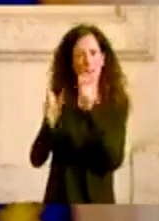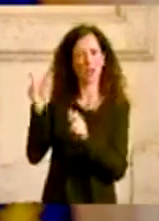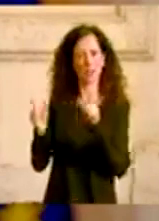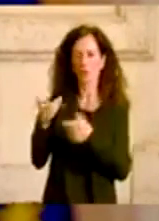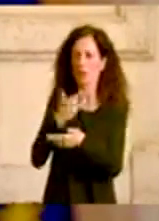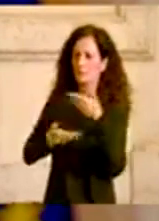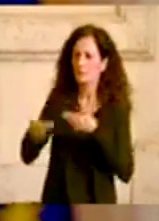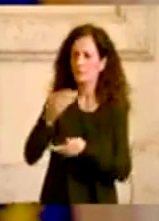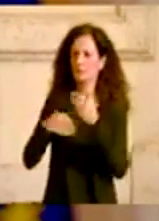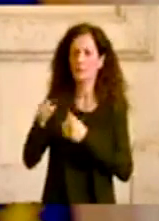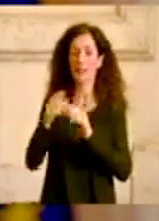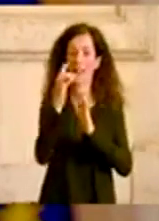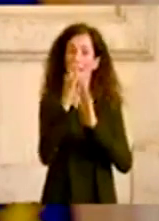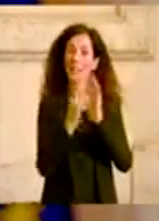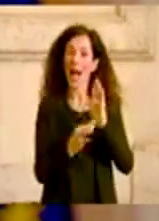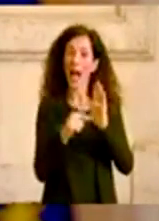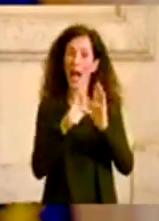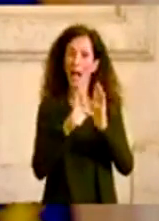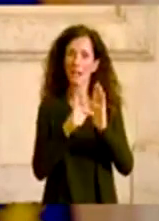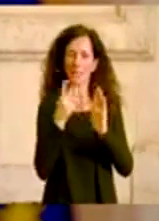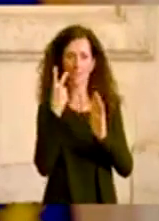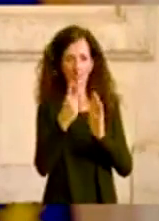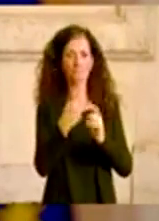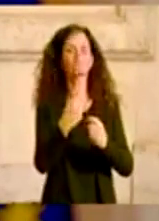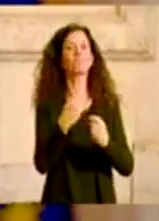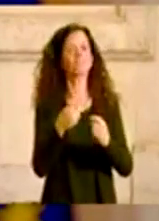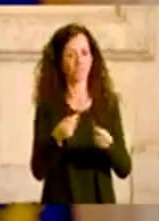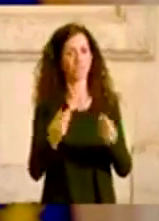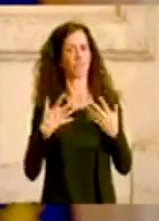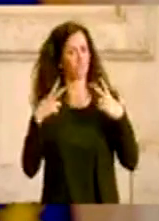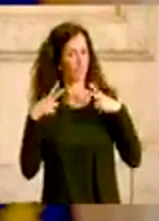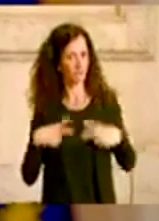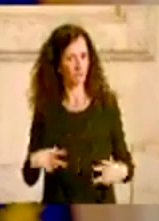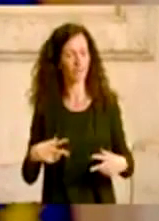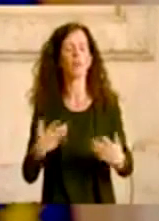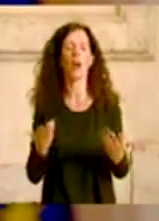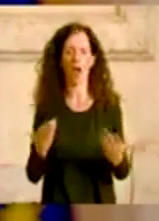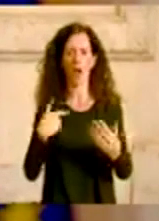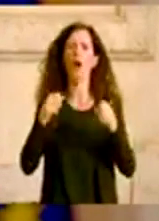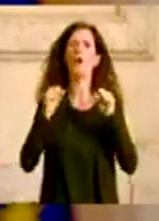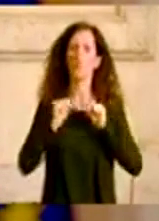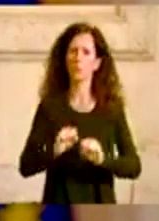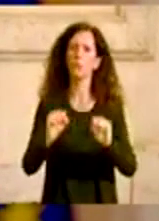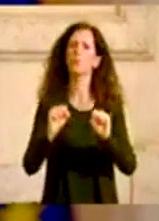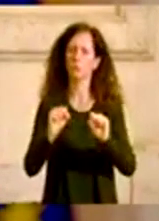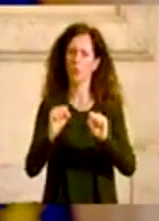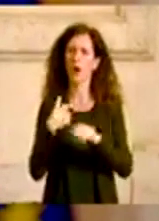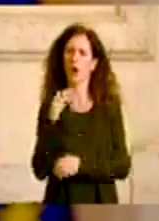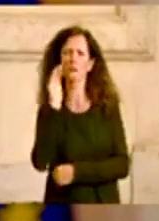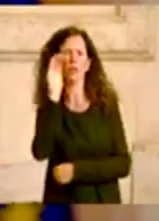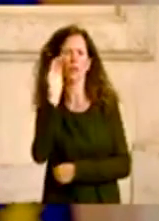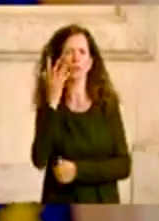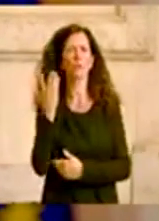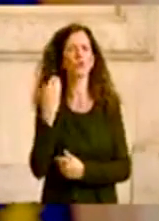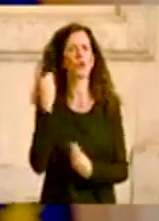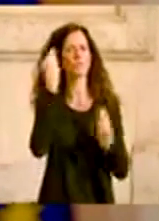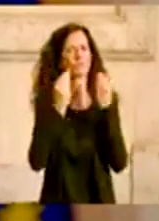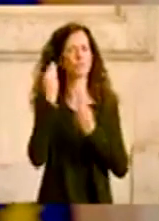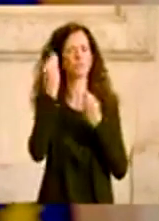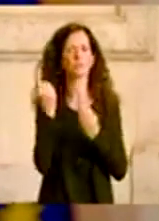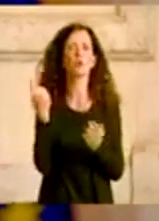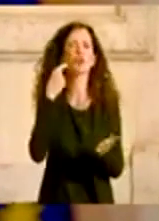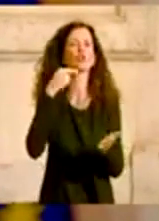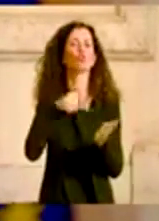dati continueranno ad essere incoraggianti potremo quindi anche nella prospettiva positiva tornare a